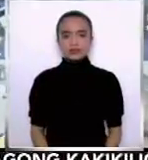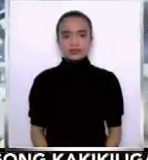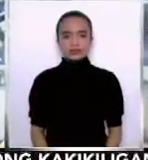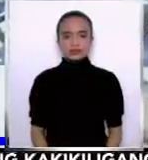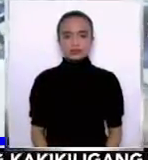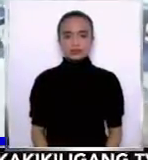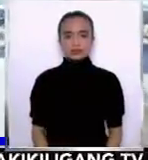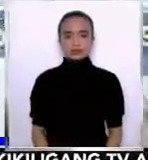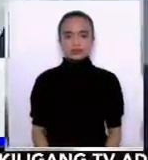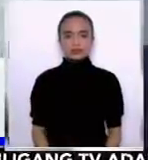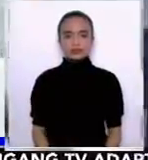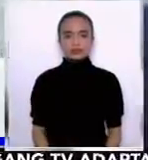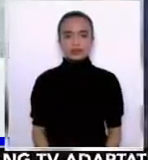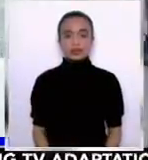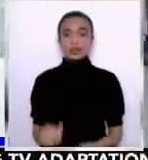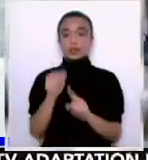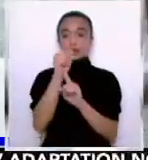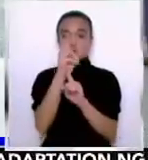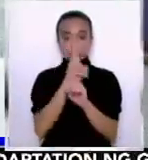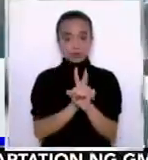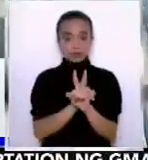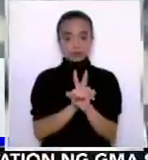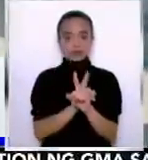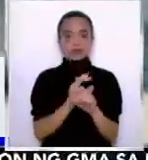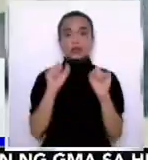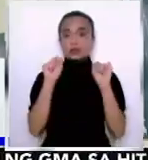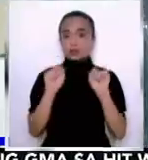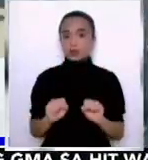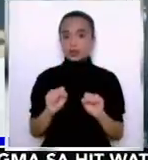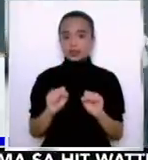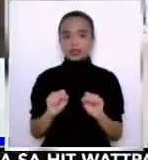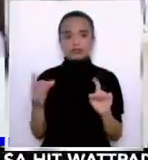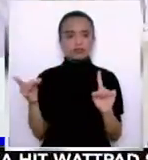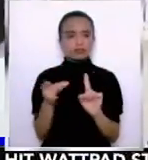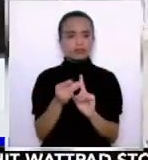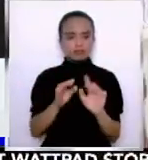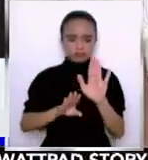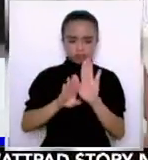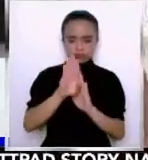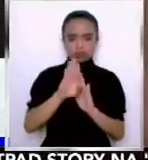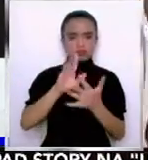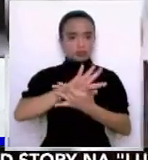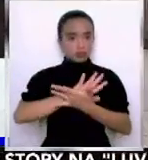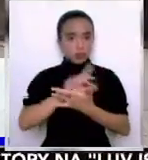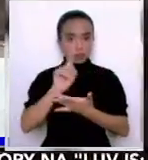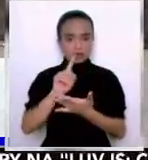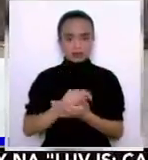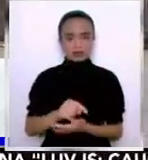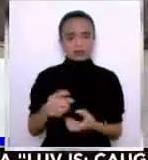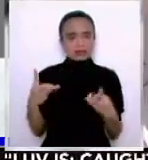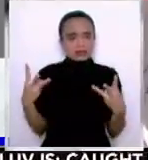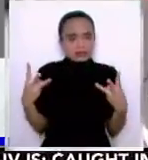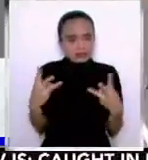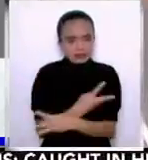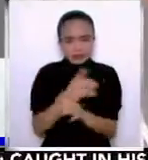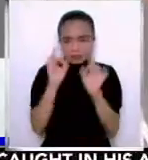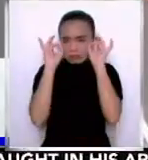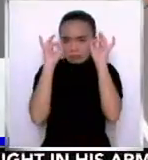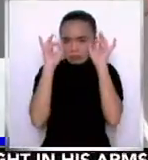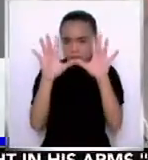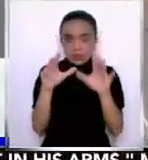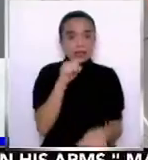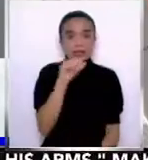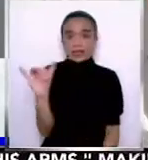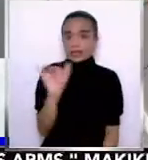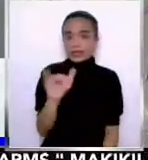Pagdating ng Agosto, posible raw tumaas sa mga severe at critical na kaso ng COVID na mas mataas pa kaysa noong kasagsagan ng